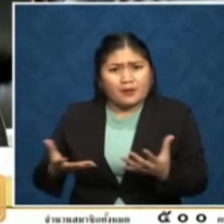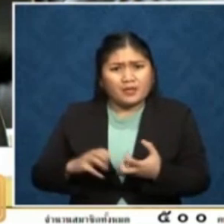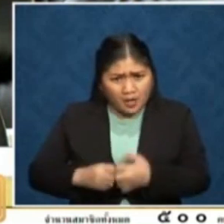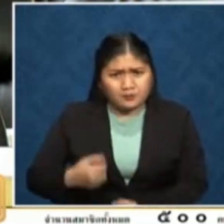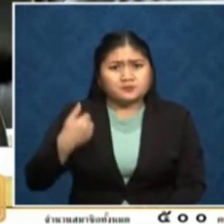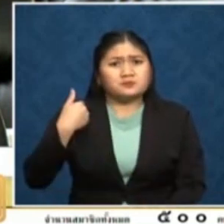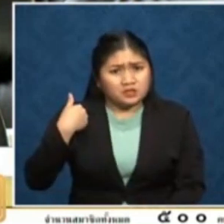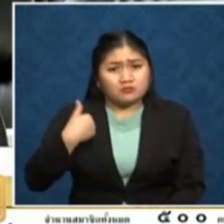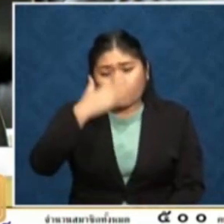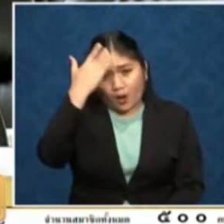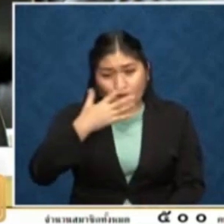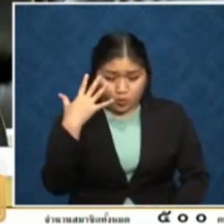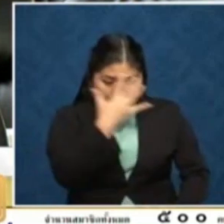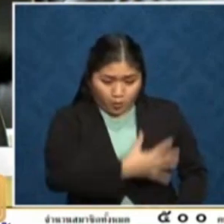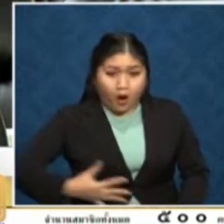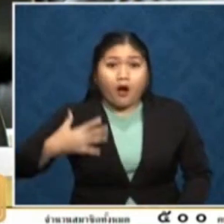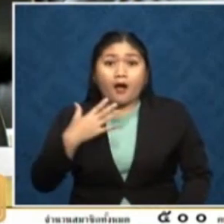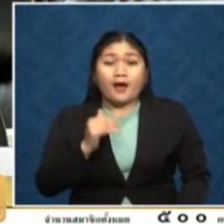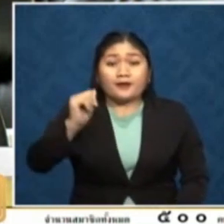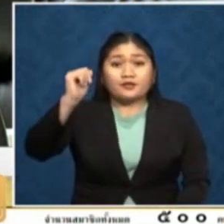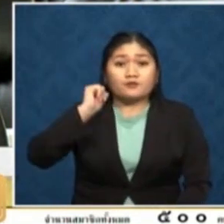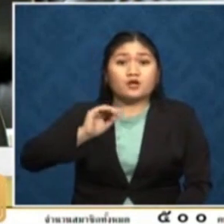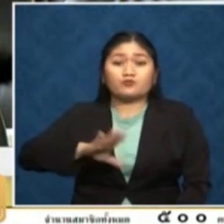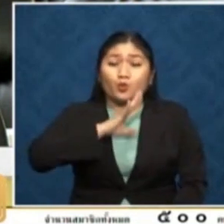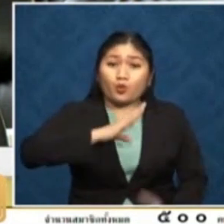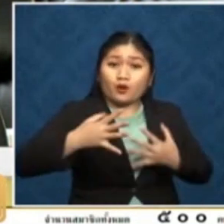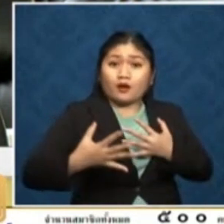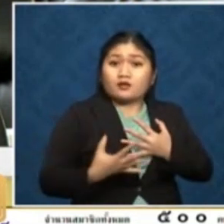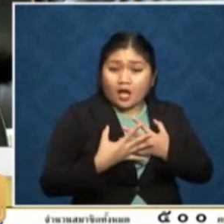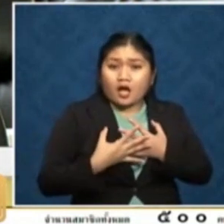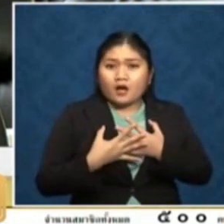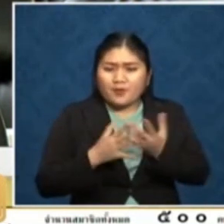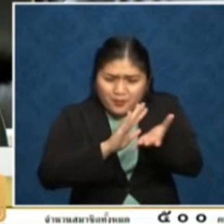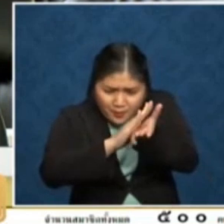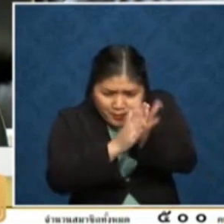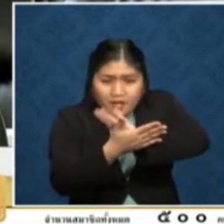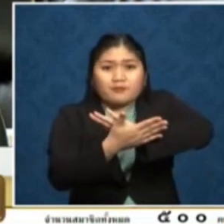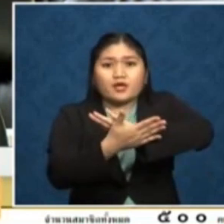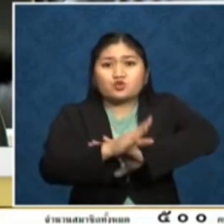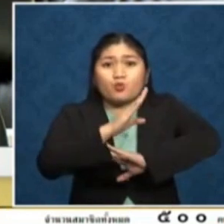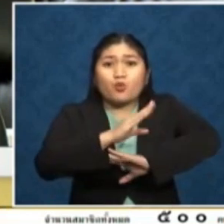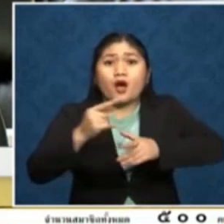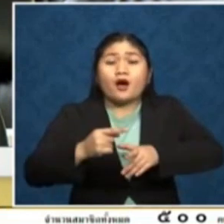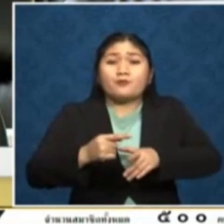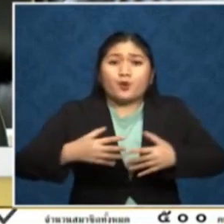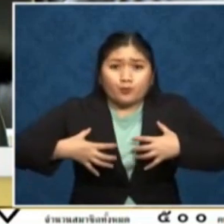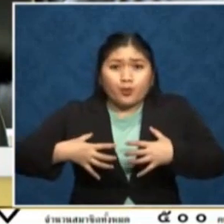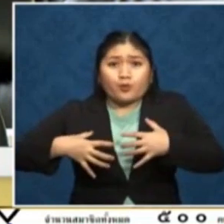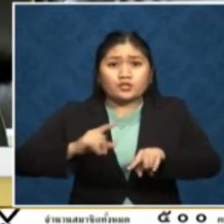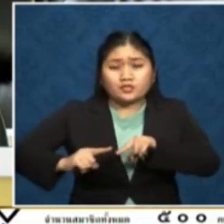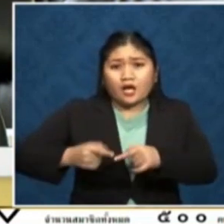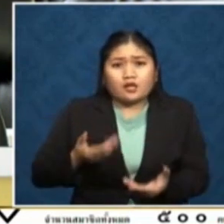ยู่นั้นมันมีปัญหาอย่างอื่นผมจะไม่ยกตัวอย่างเพราะสภาพรูปร่างร่างกายเดิมของการ